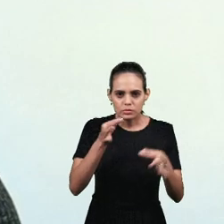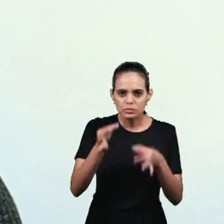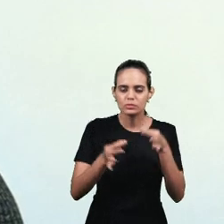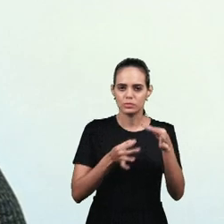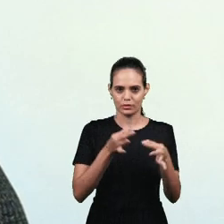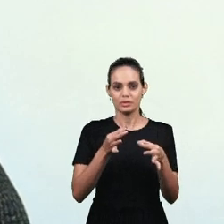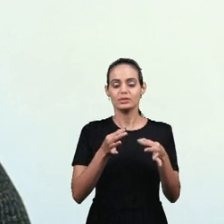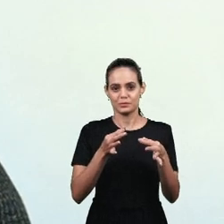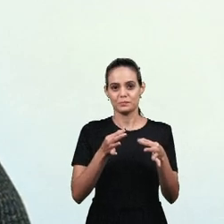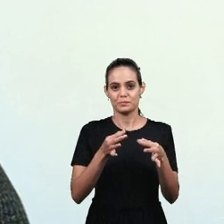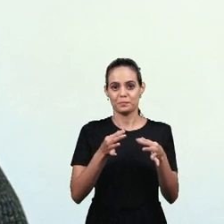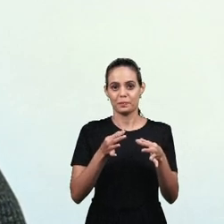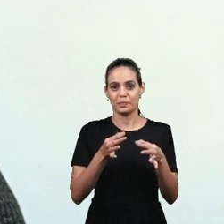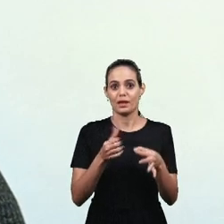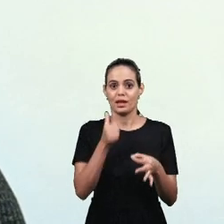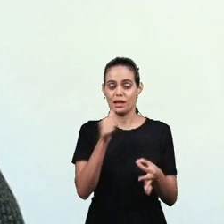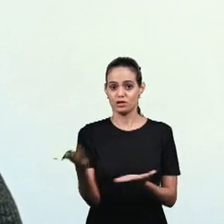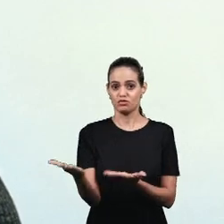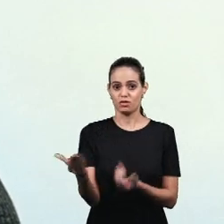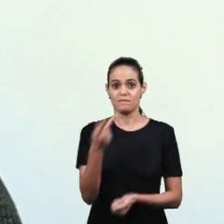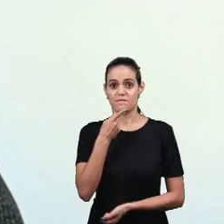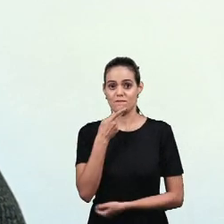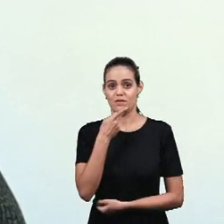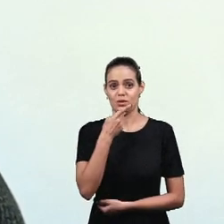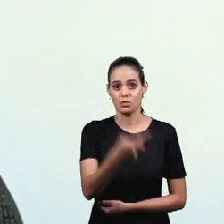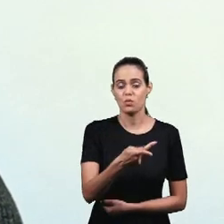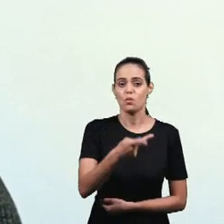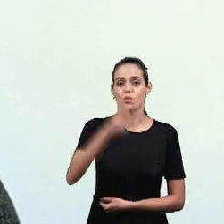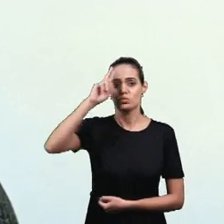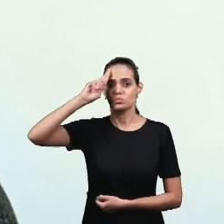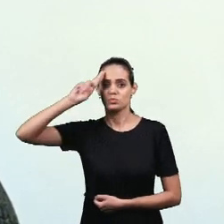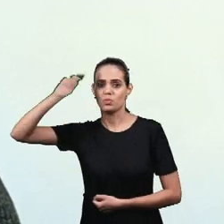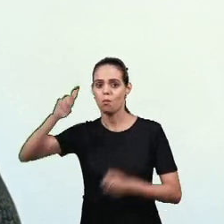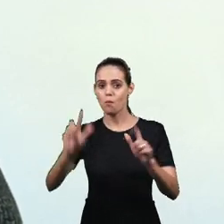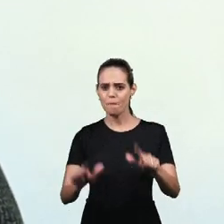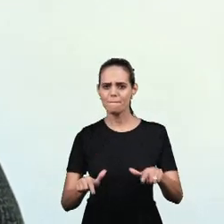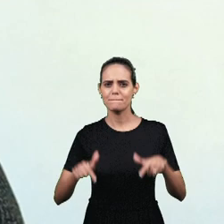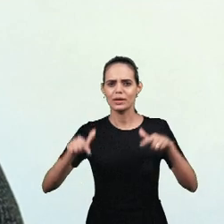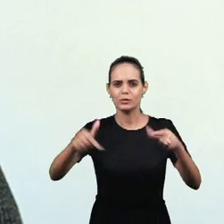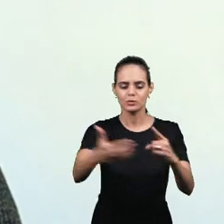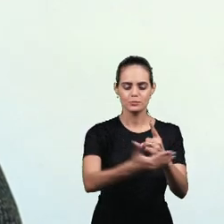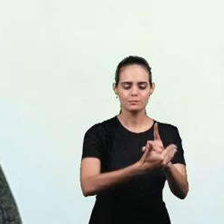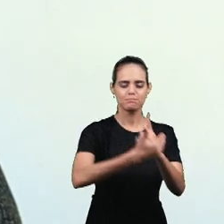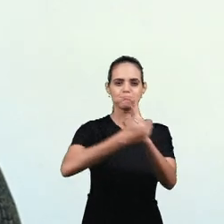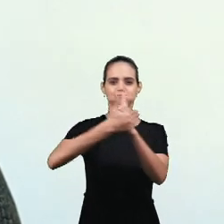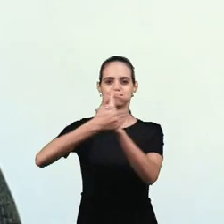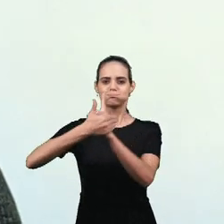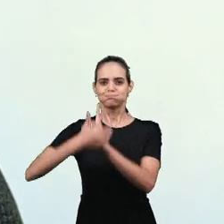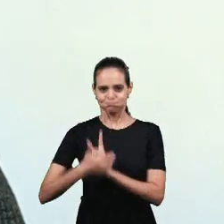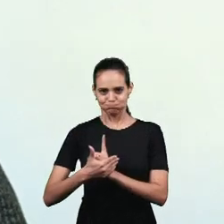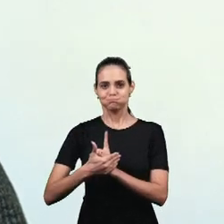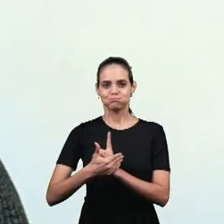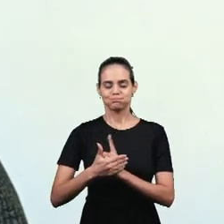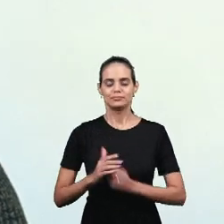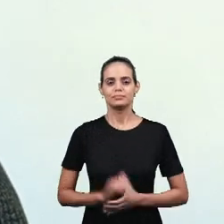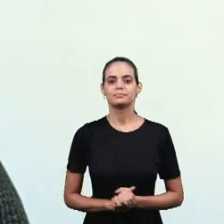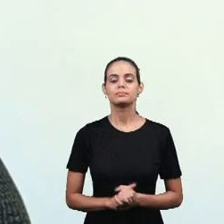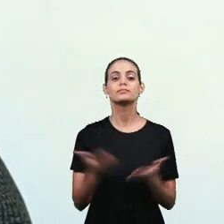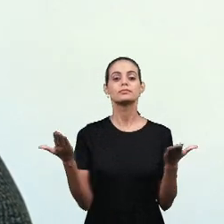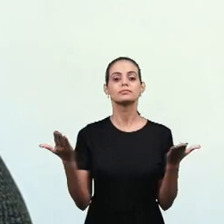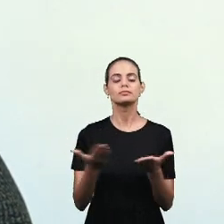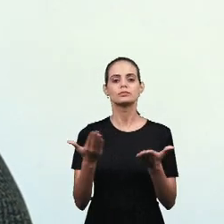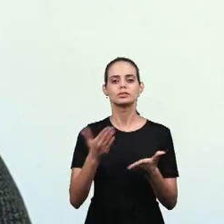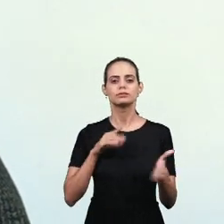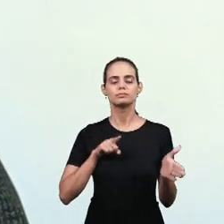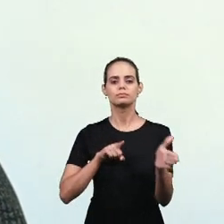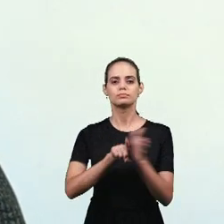délivrance. Nous allons passer à notre question qui a été formulée pour cette école biblique. C'est la question numéro 1, la lettre A, qui